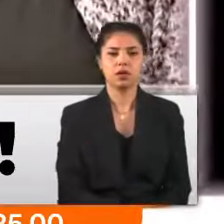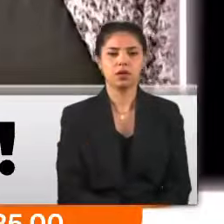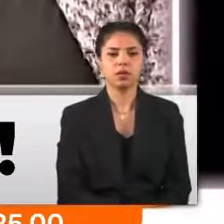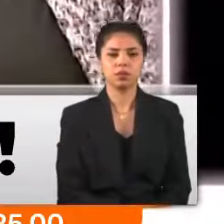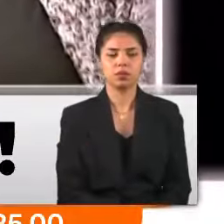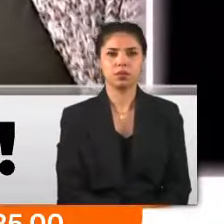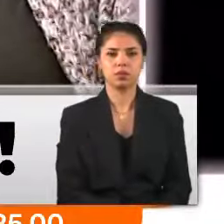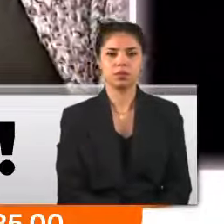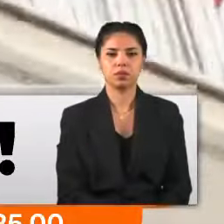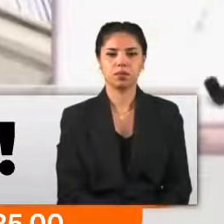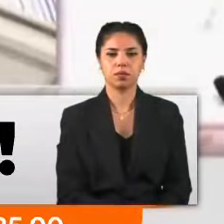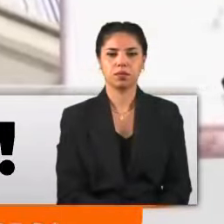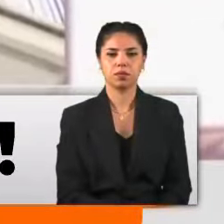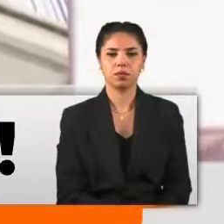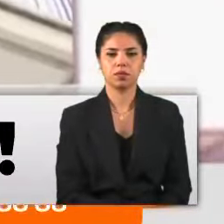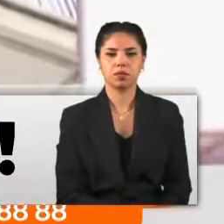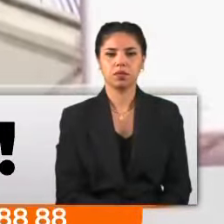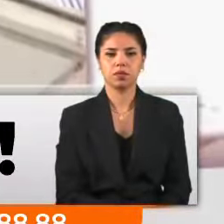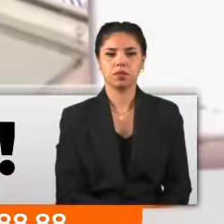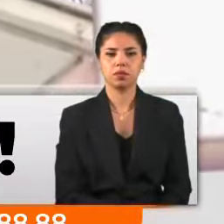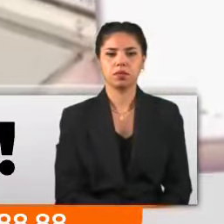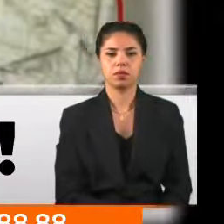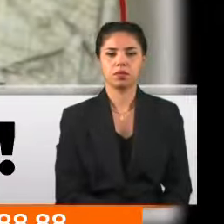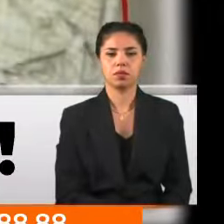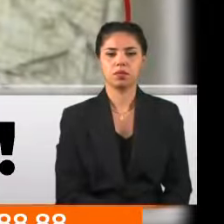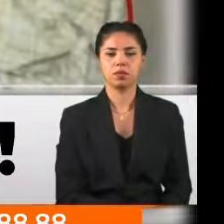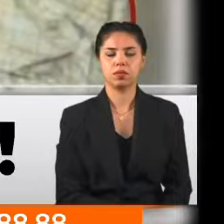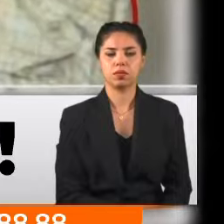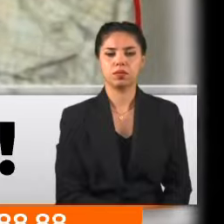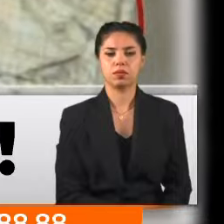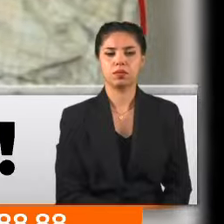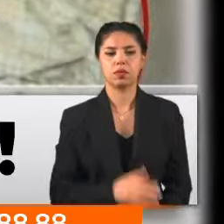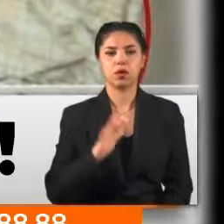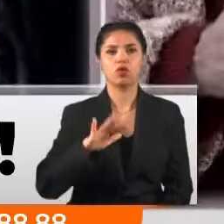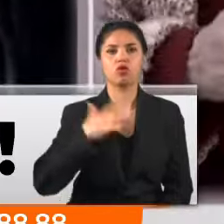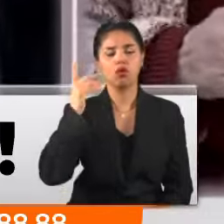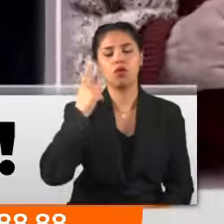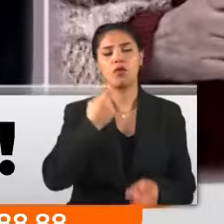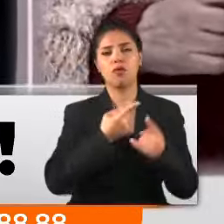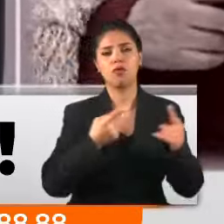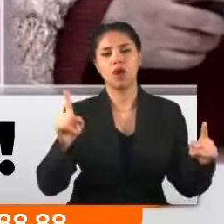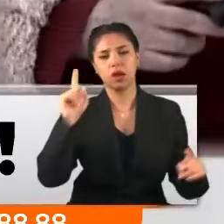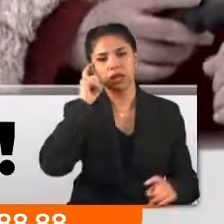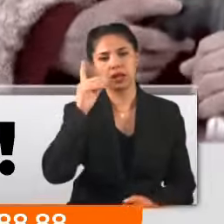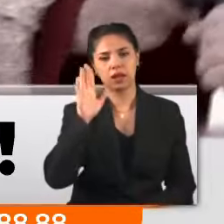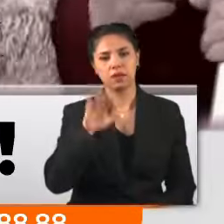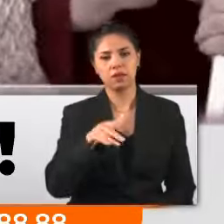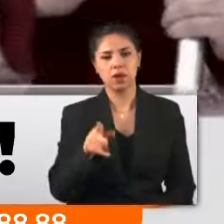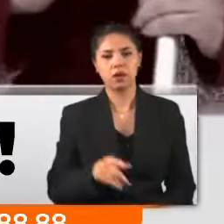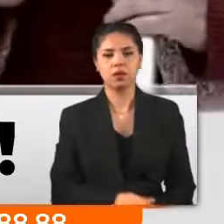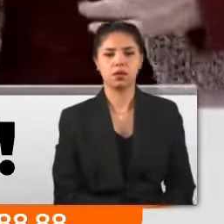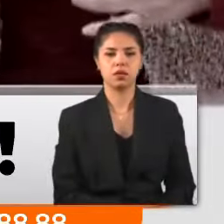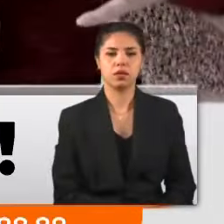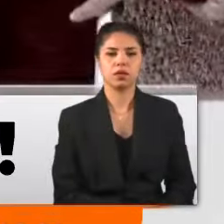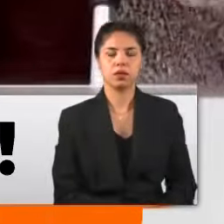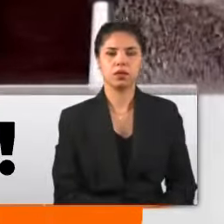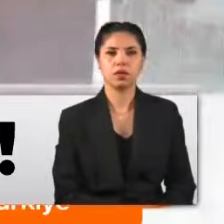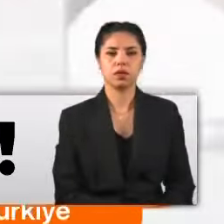Gördüğünüz gibi apartman sessizliği bürünmüş durumda. Ardından türlü iddialar ortaya atıldı. Nazım Bey'in